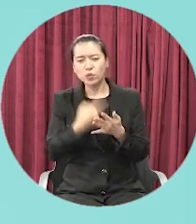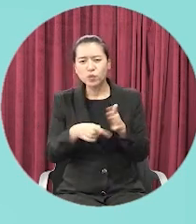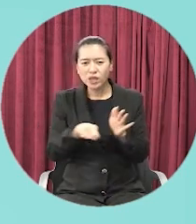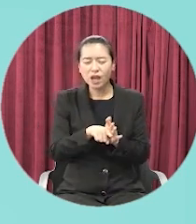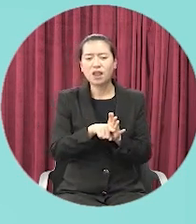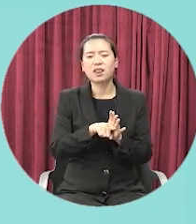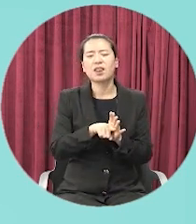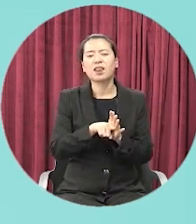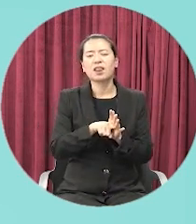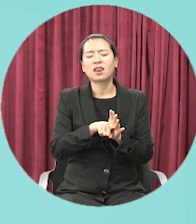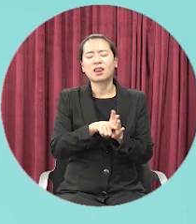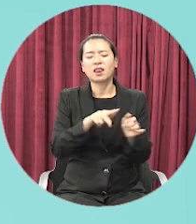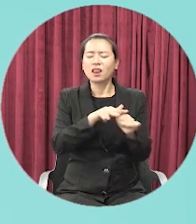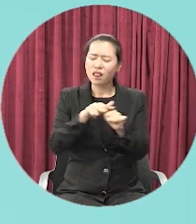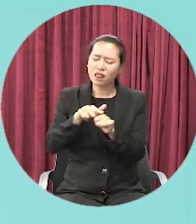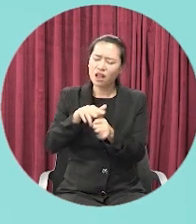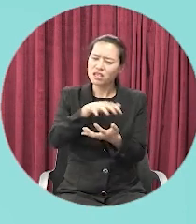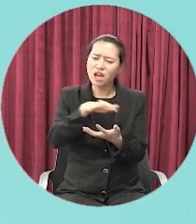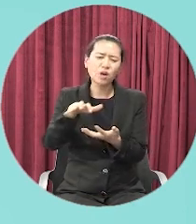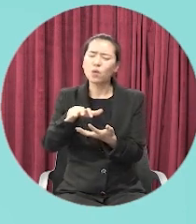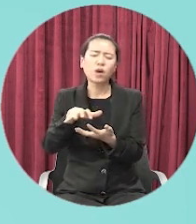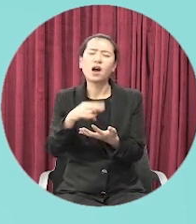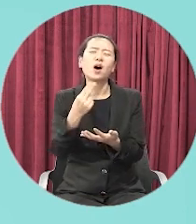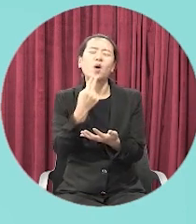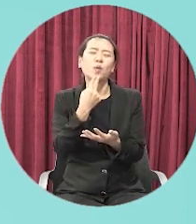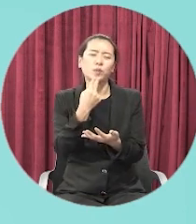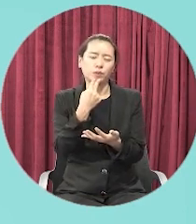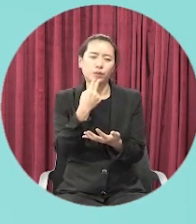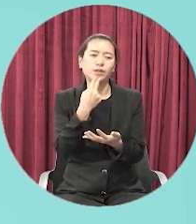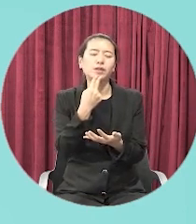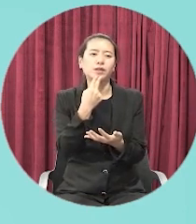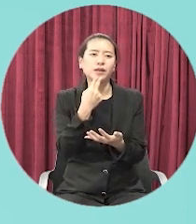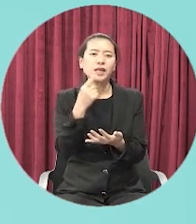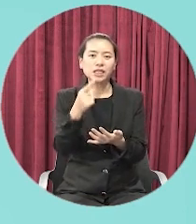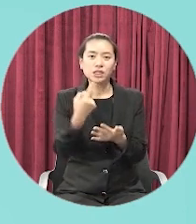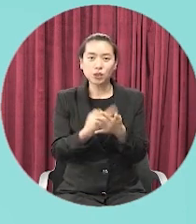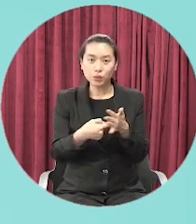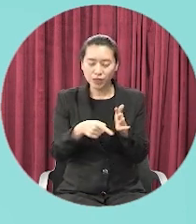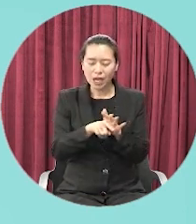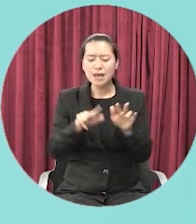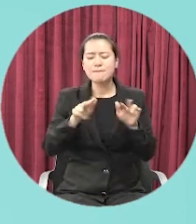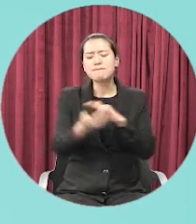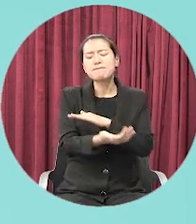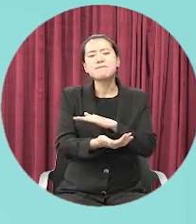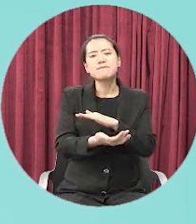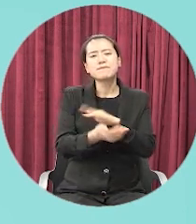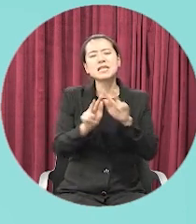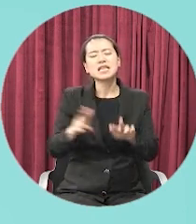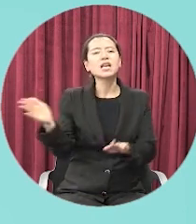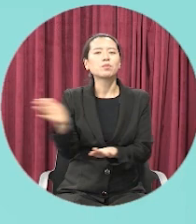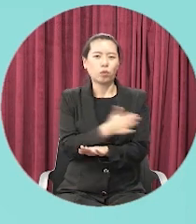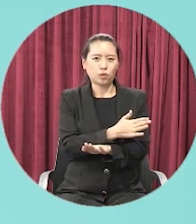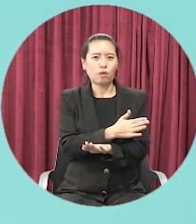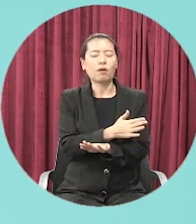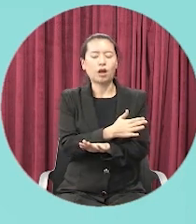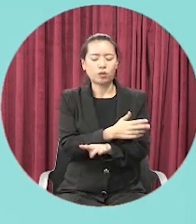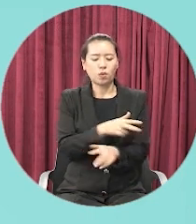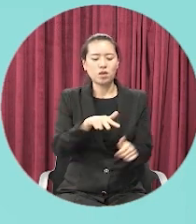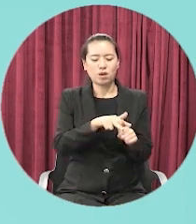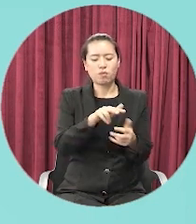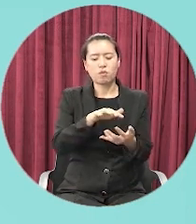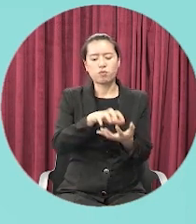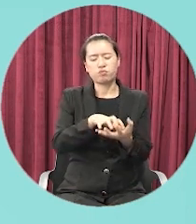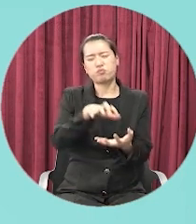소스 데이터와 차 곁에 있게 된 모델링이 안 돼 있기 때문에 그런 부분 붓도 우리옷 일을 해야 되는 그러한 것들이 있고 또